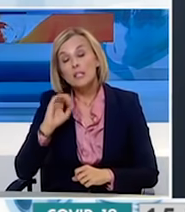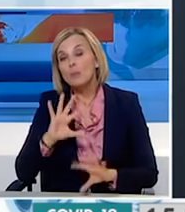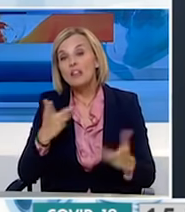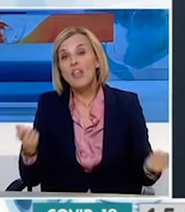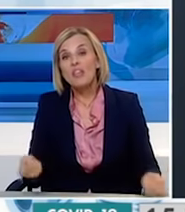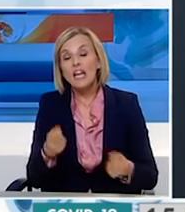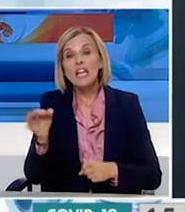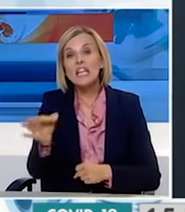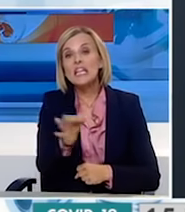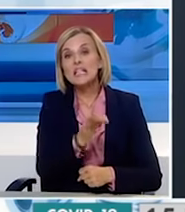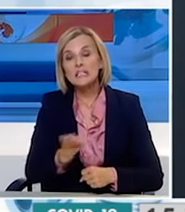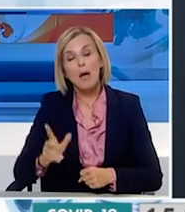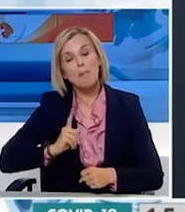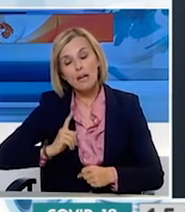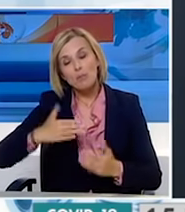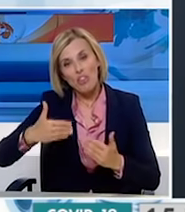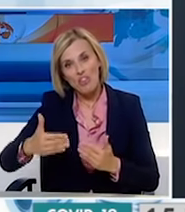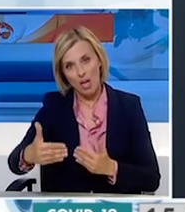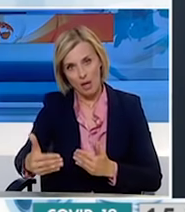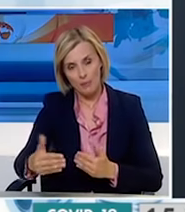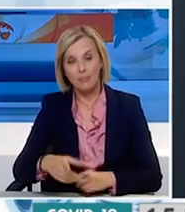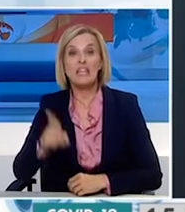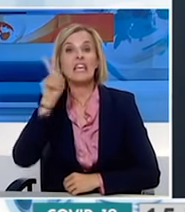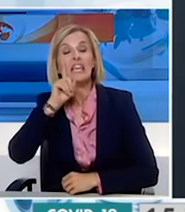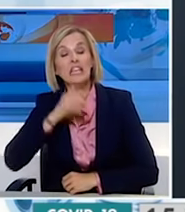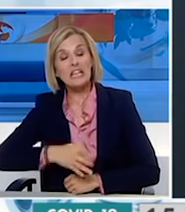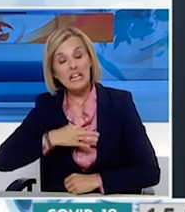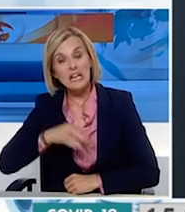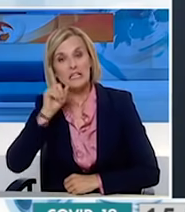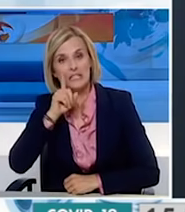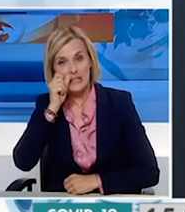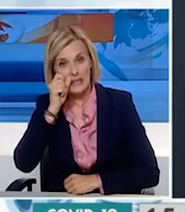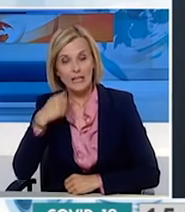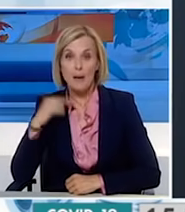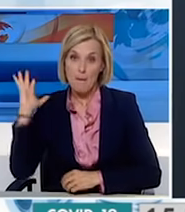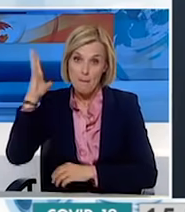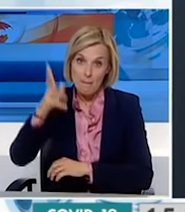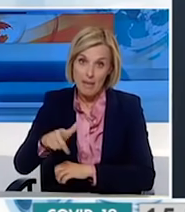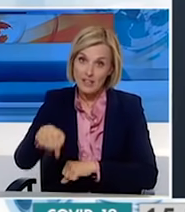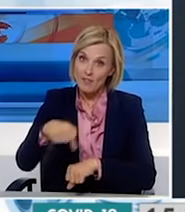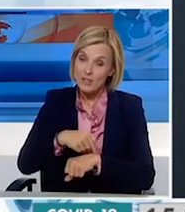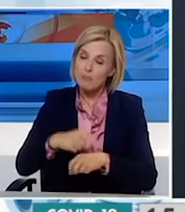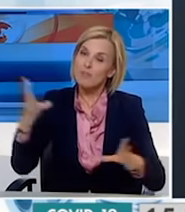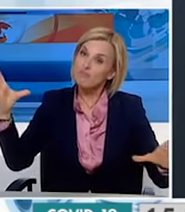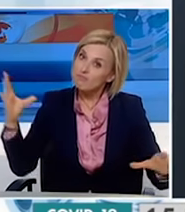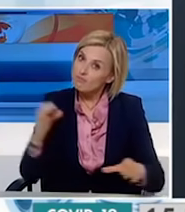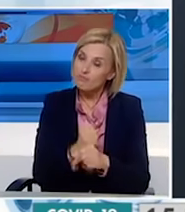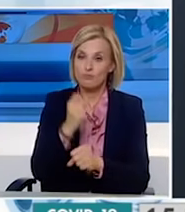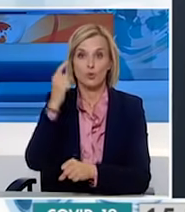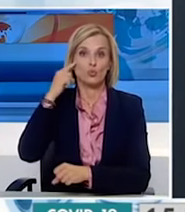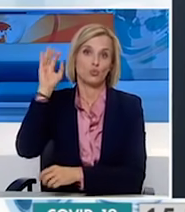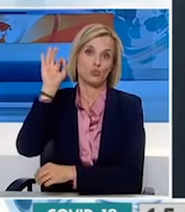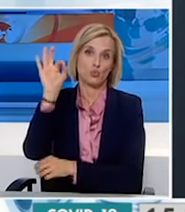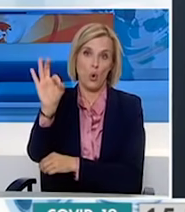διάστημα. Αγαπητοί μου συμπολίτες, κυρίες και κύριοι, μέχρι στιγμής έχουμε πετύχει το στόχο μας. Έχουμε δημιουργήσει όλοι μαζί μια γραμμή